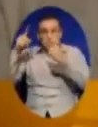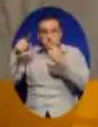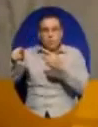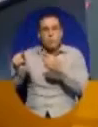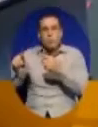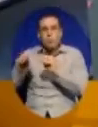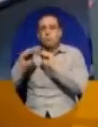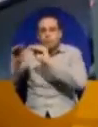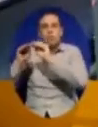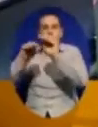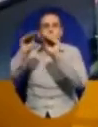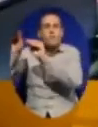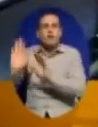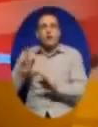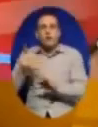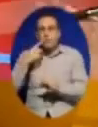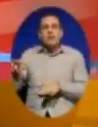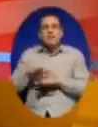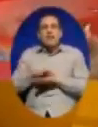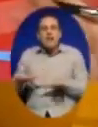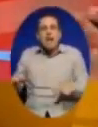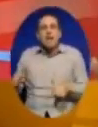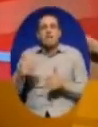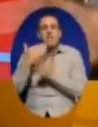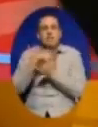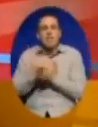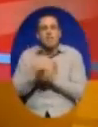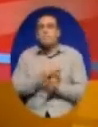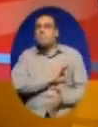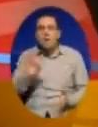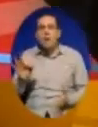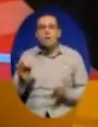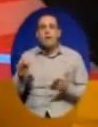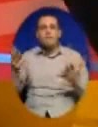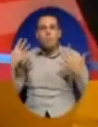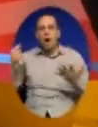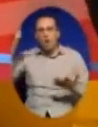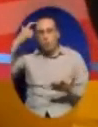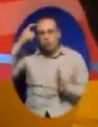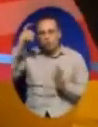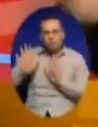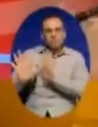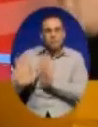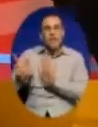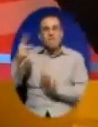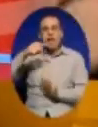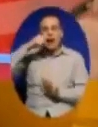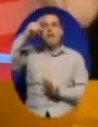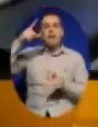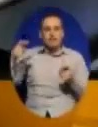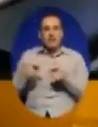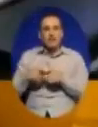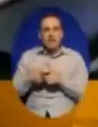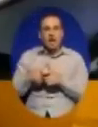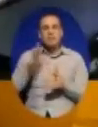יש במקום כמו רד, קרקע גידול, אטמוספירה, תנאים אידיאליים, רוח, ראש, וגאוות יחידה, רוח